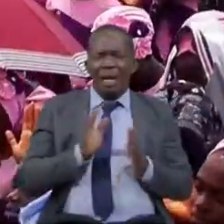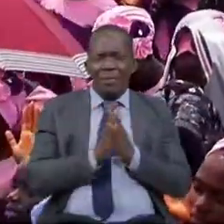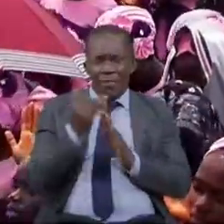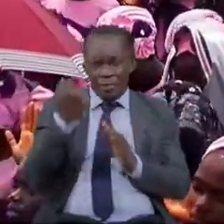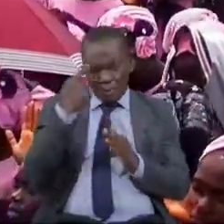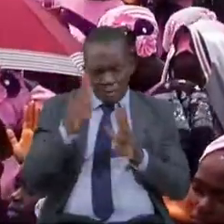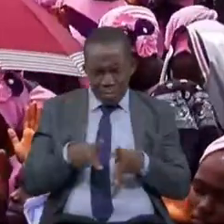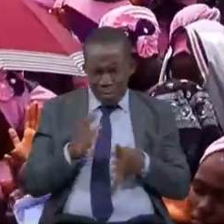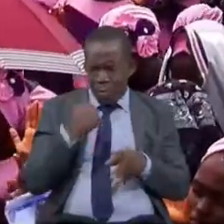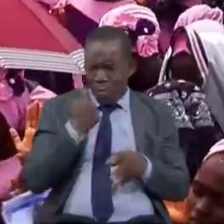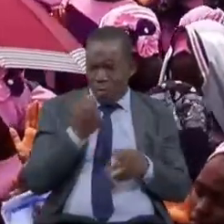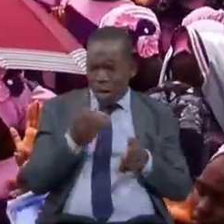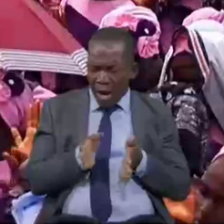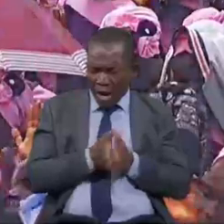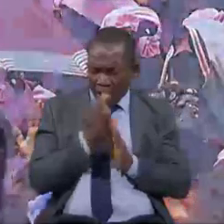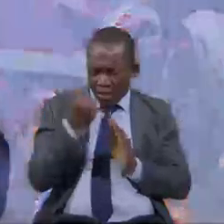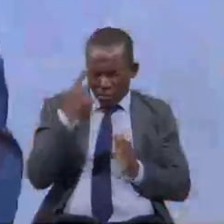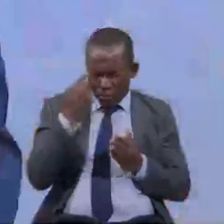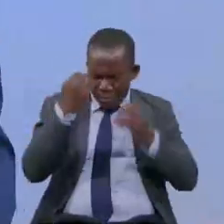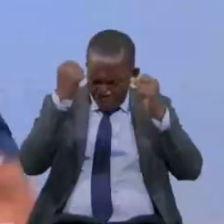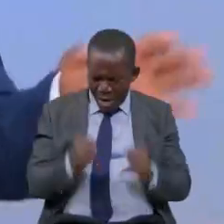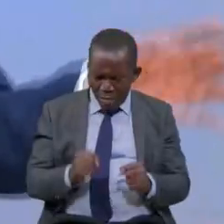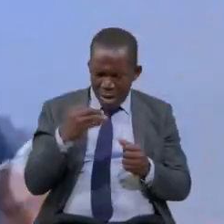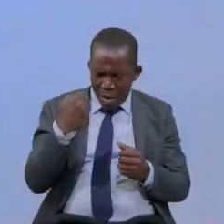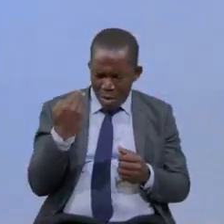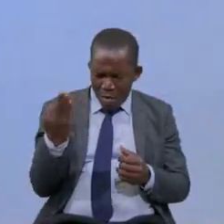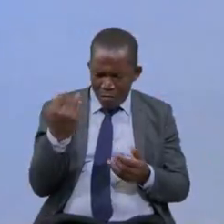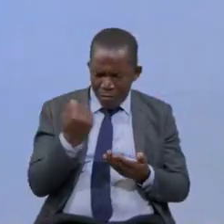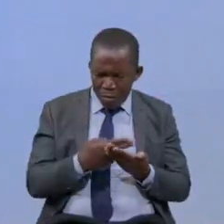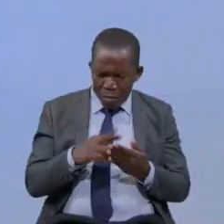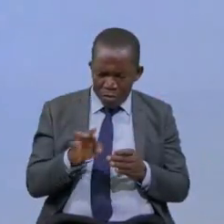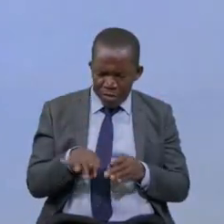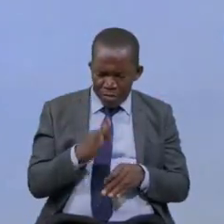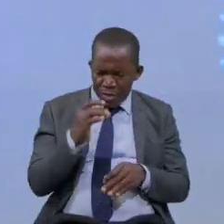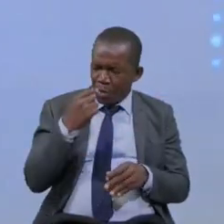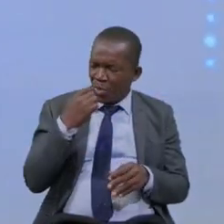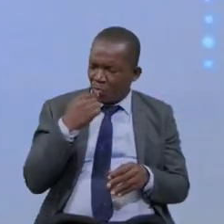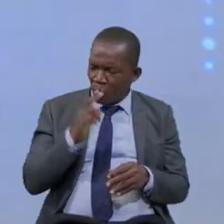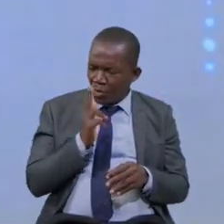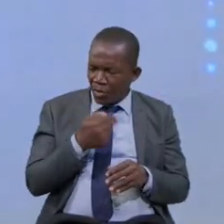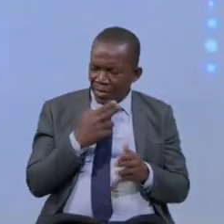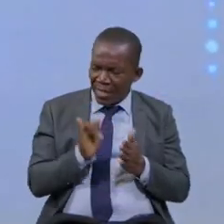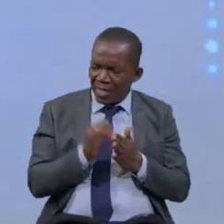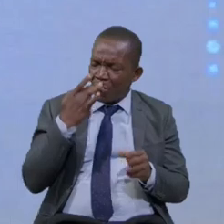du Saint-Esprit. Tu as dit la promesse est pour vous et pour vos enfants et à tous ceux qui